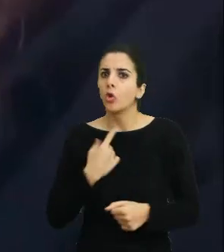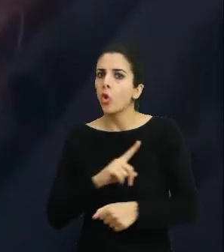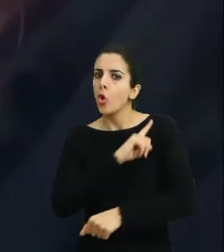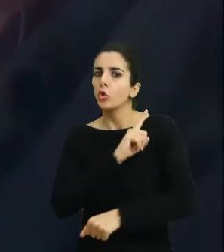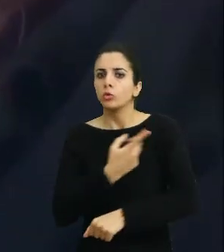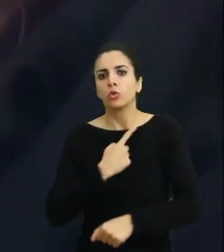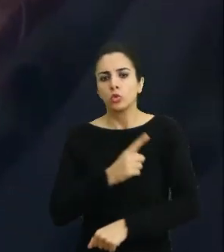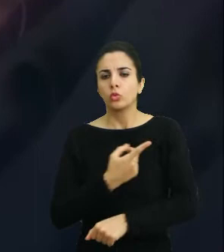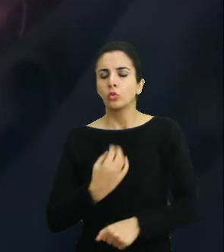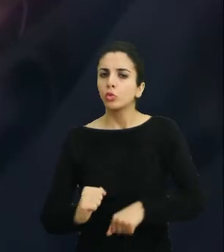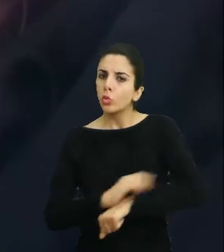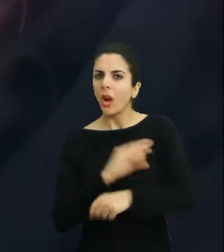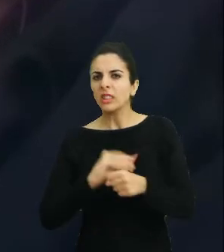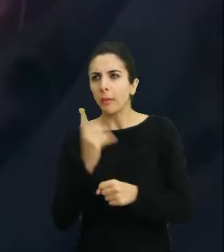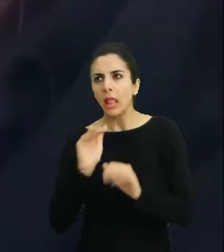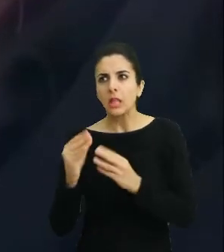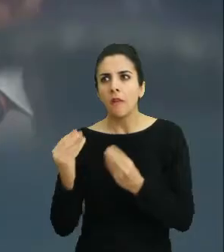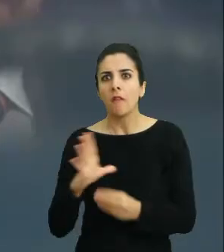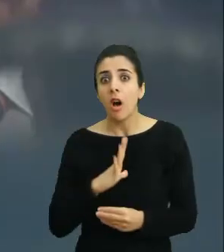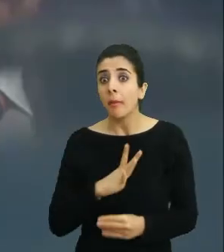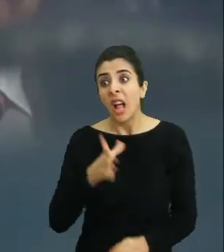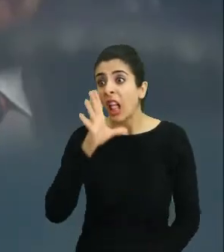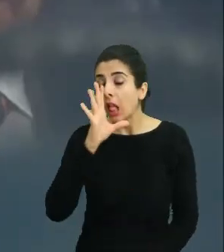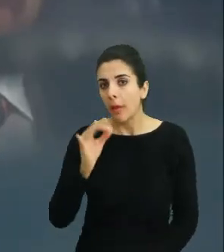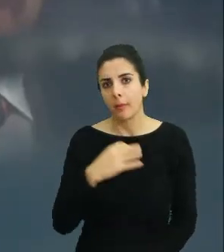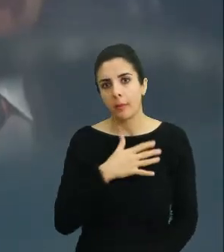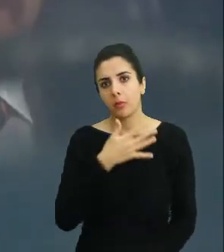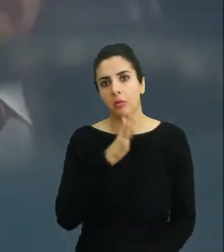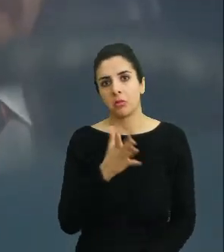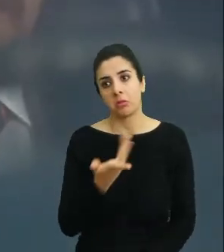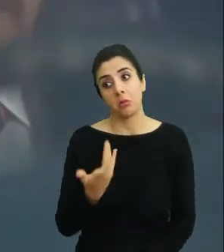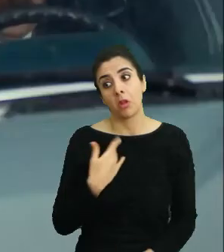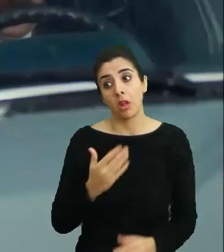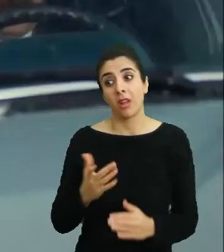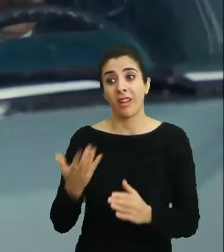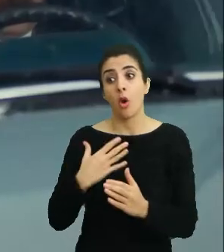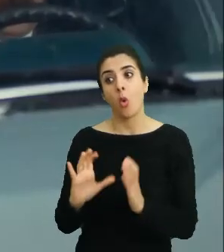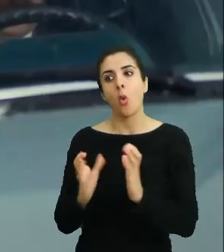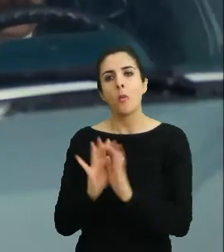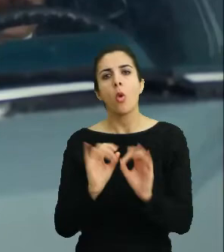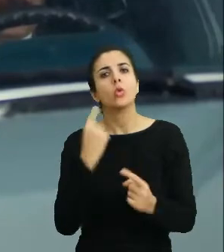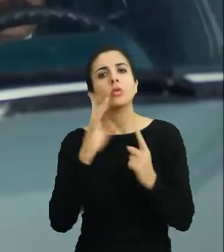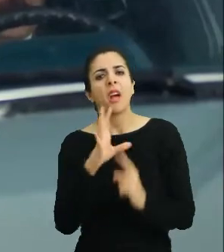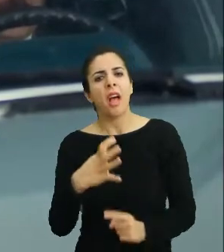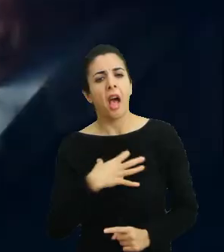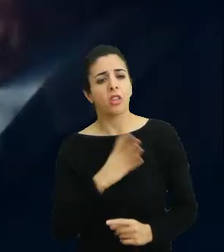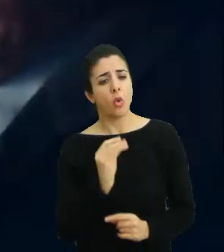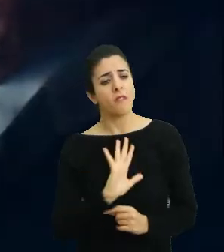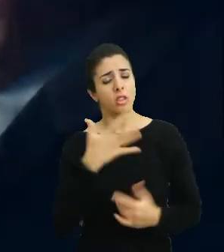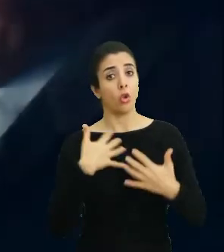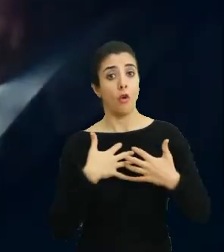birileri besliyor bunları. Ama kim? Teşkilat öyle düşünmüyor ama. Sizin kendinize fazla